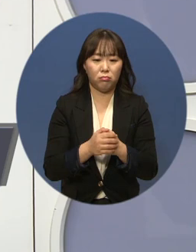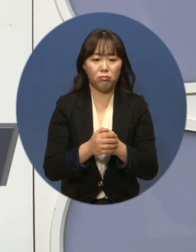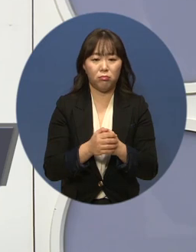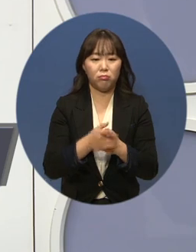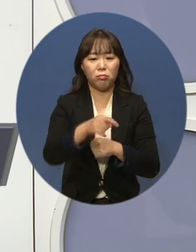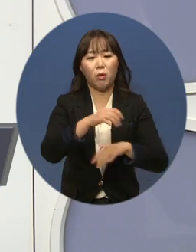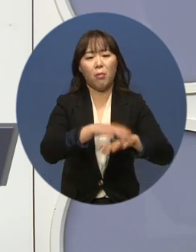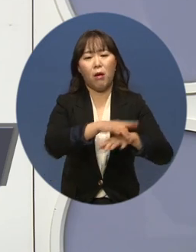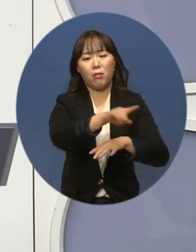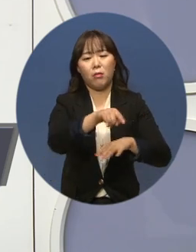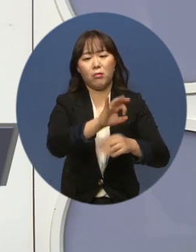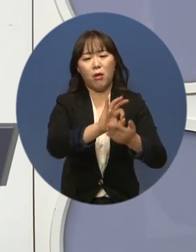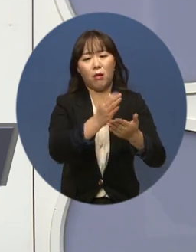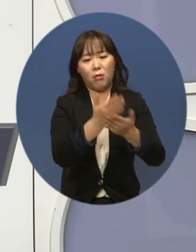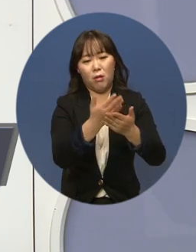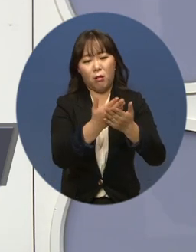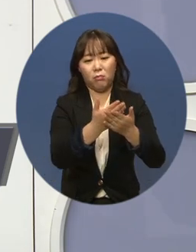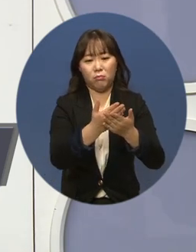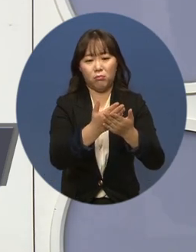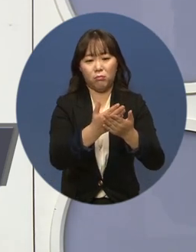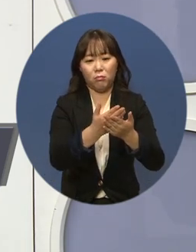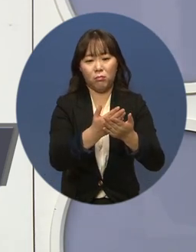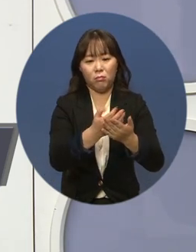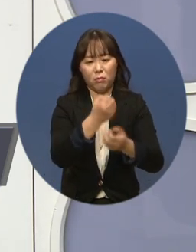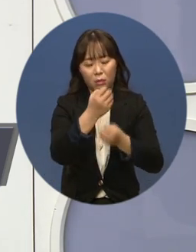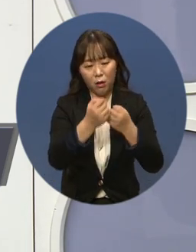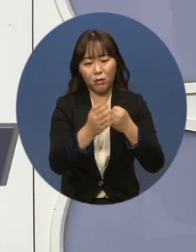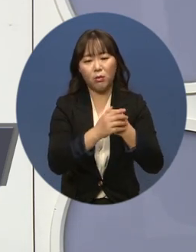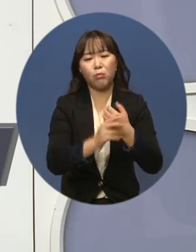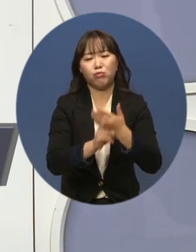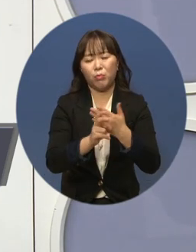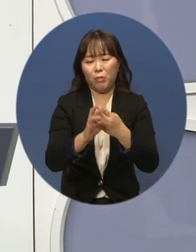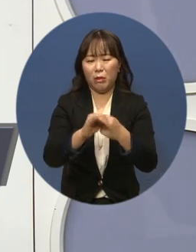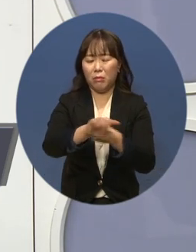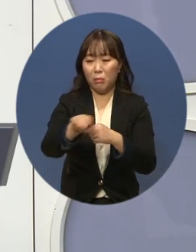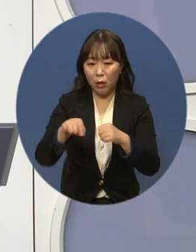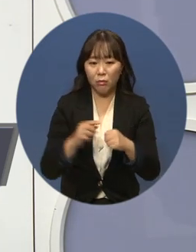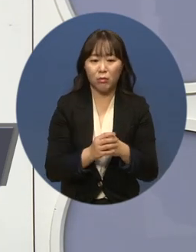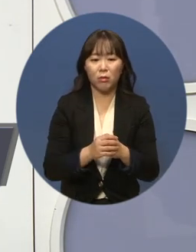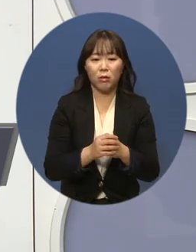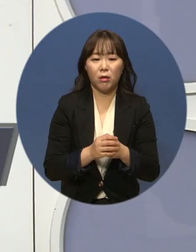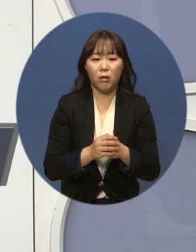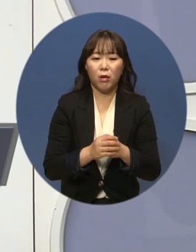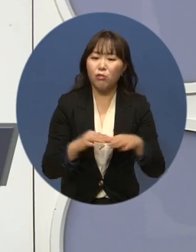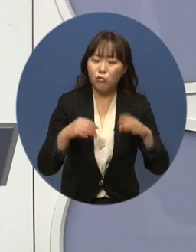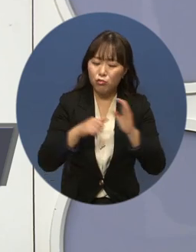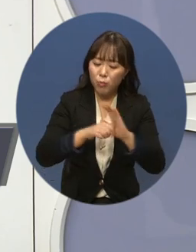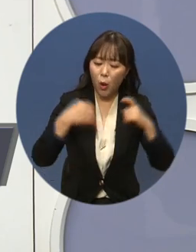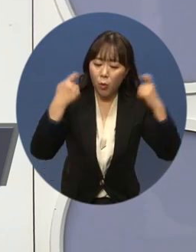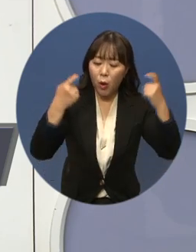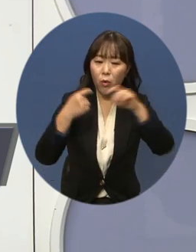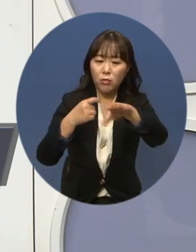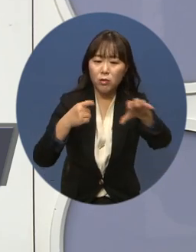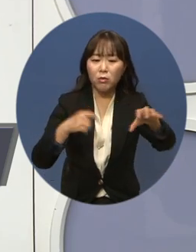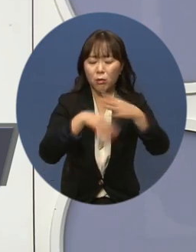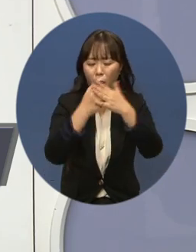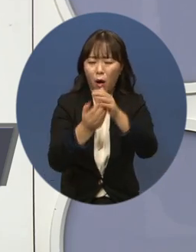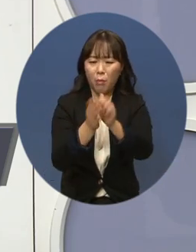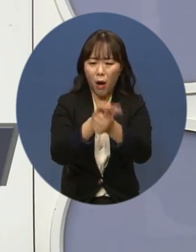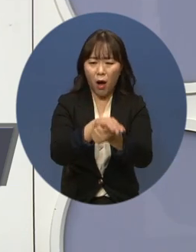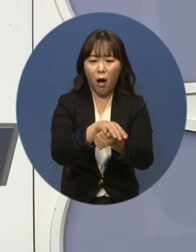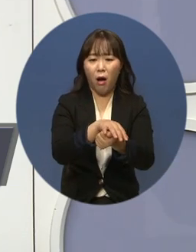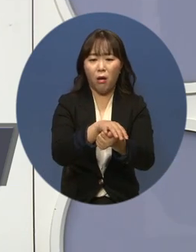나를 써달라고 유언을 하니까 그냥 불법으로 많이 조성을 하는 겁니다. 맞아요. 남해가 유명 관광지인데 온통 묘지 천지죠.